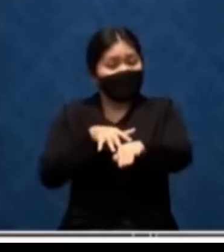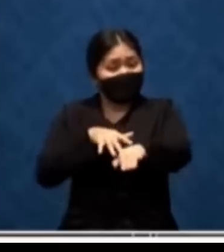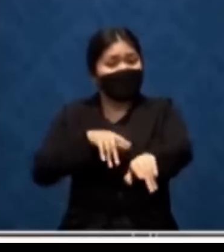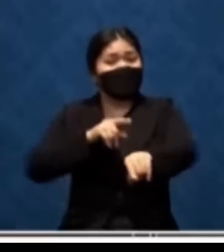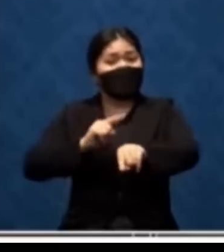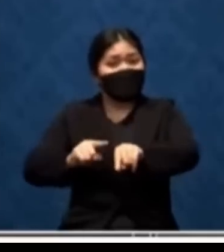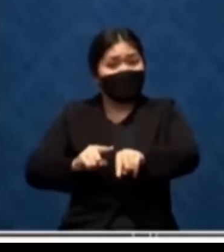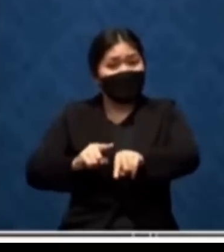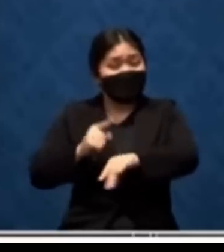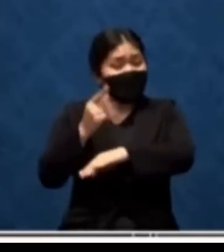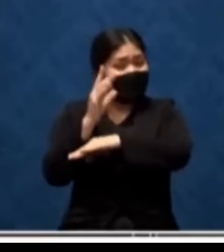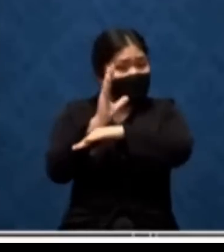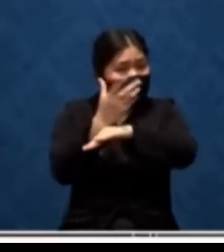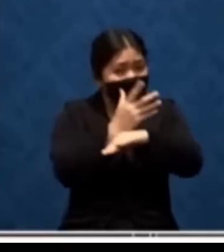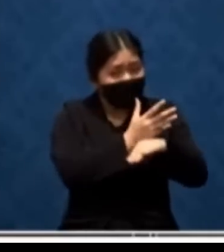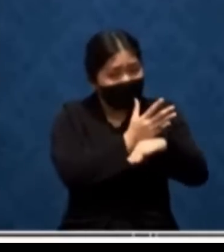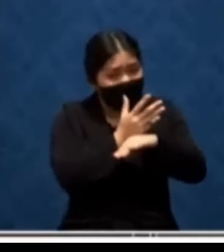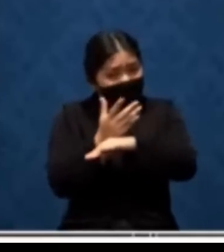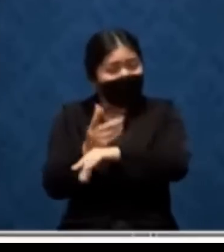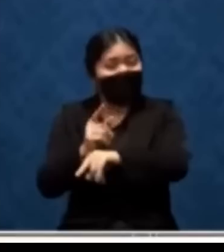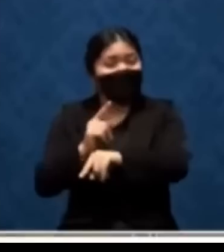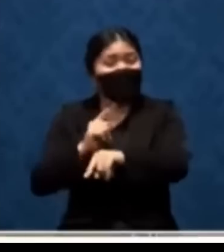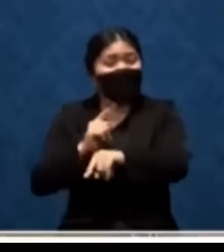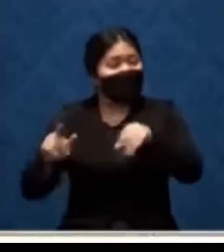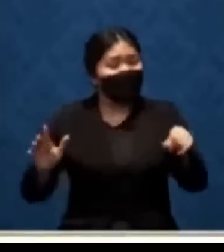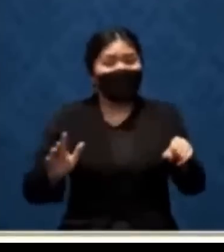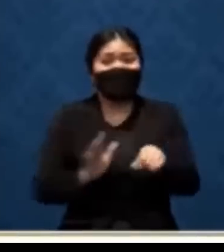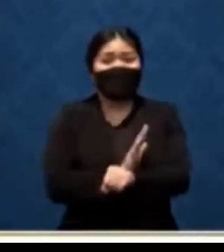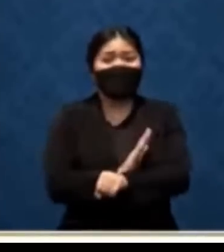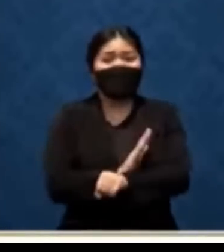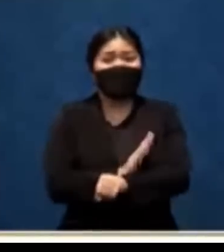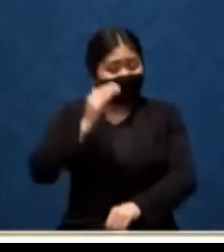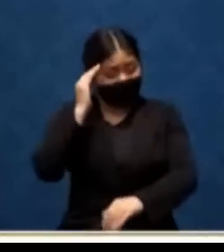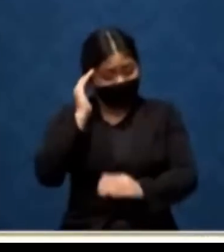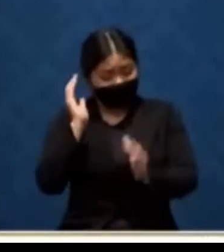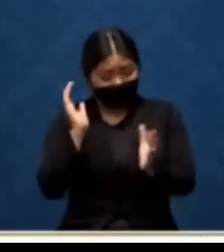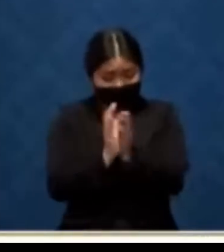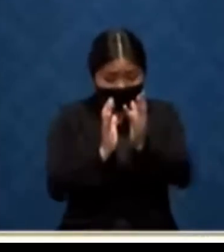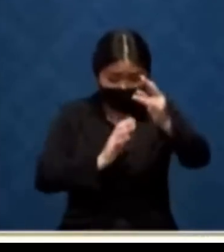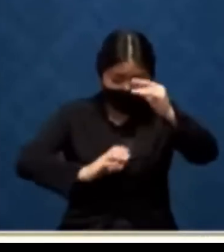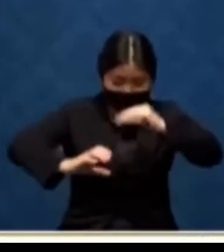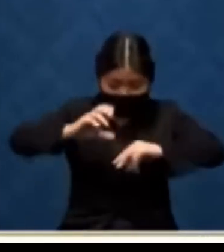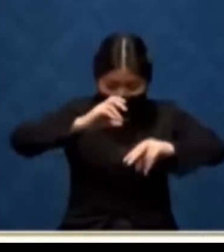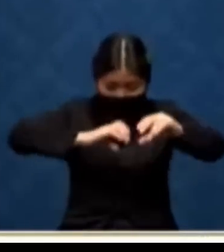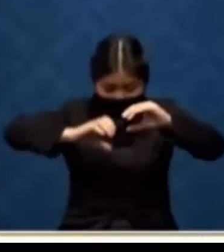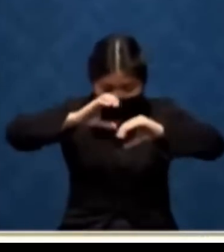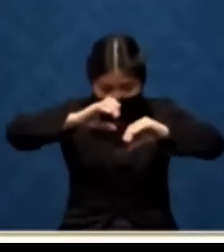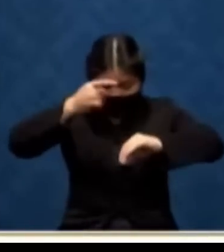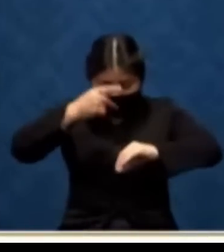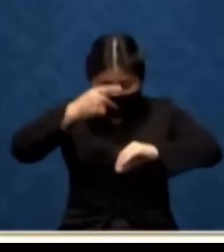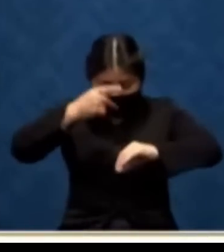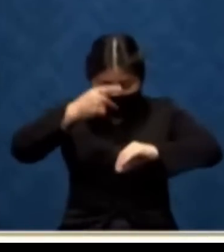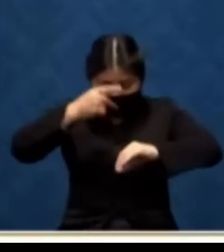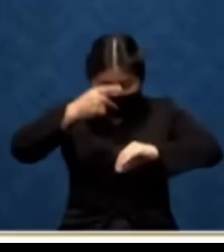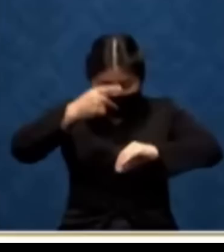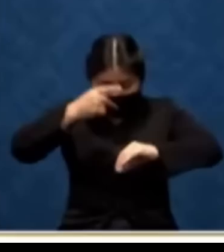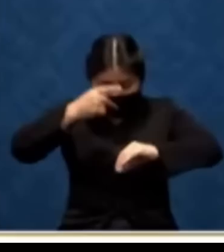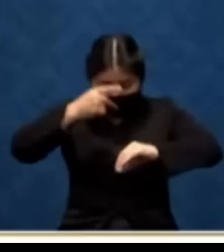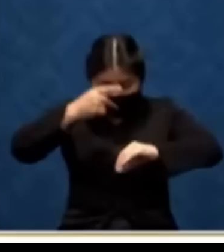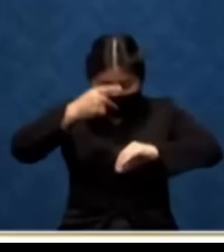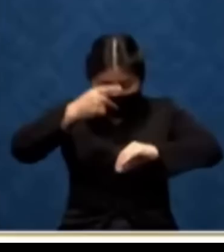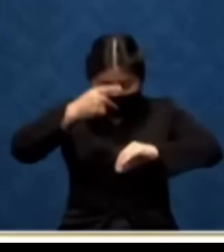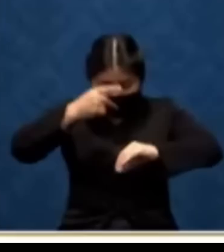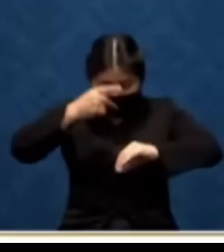ติดไซเรนมากันครบครันพอตำรวจไปค้นสำนักงานที่ตึก BBD ถนนวิภา